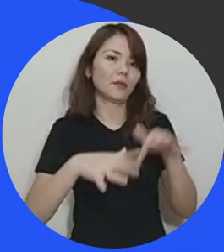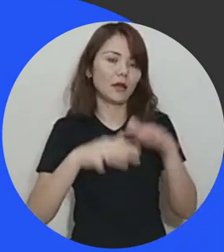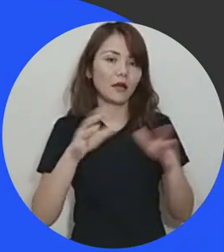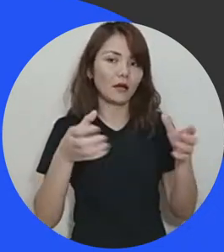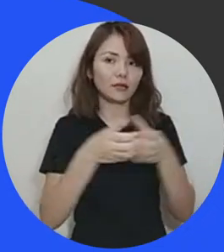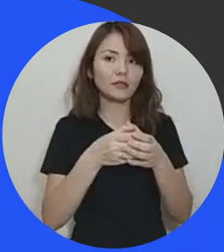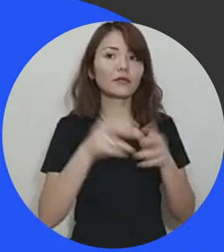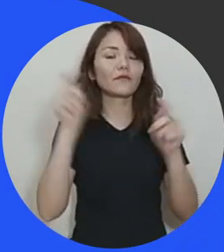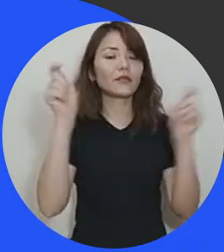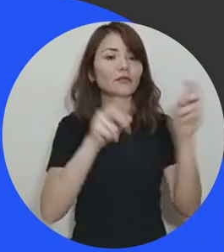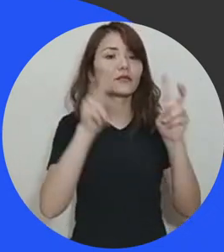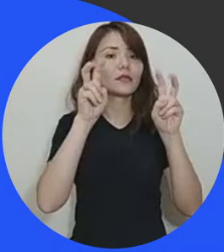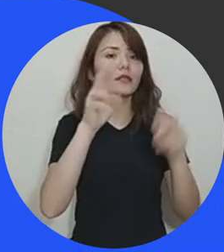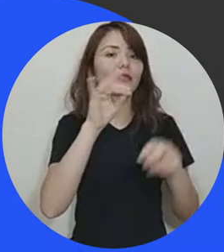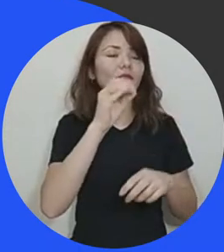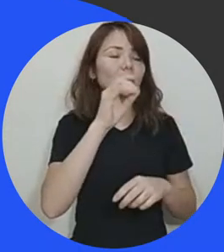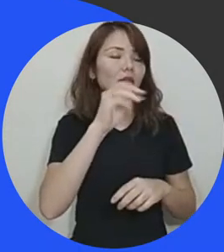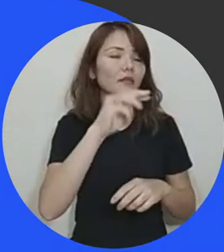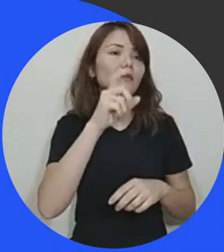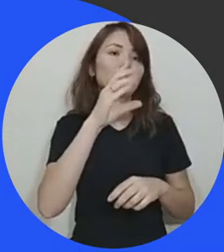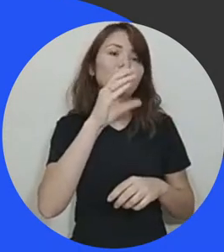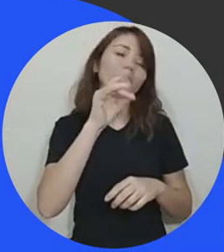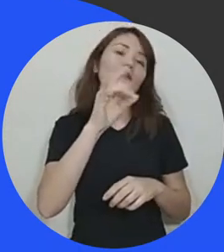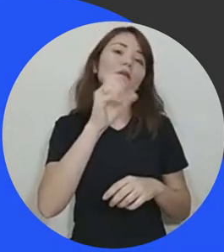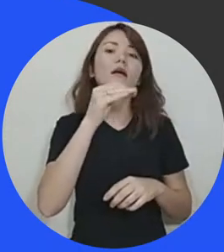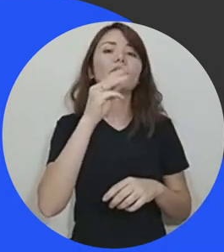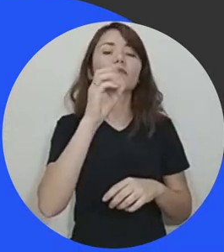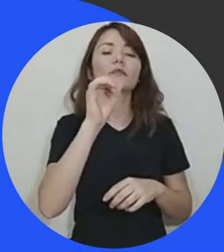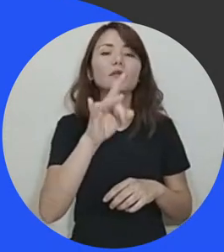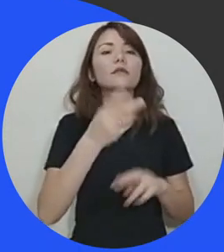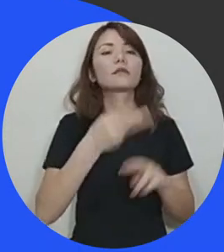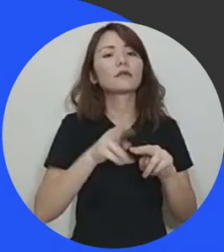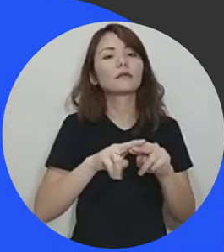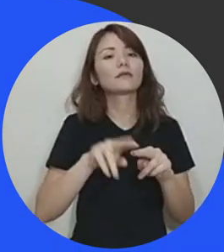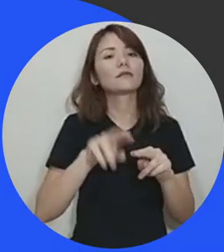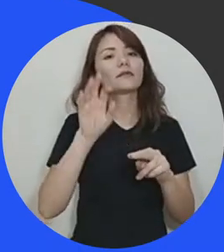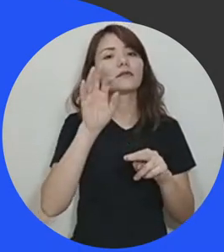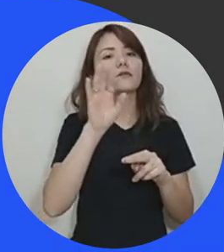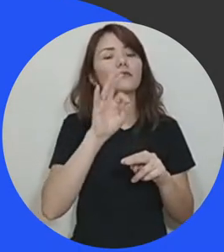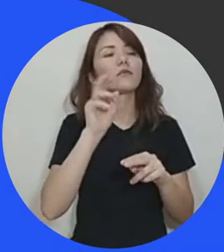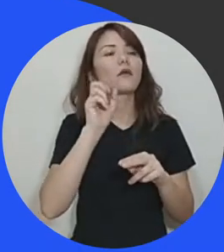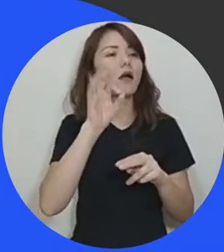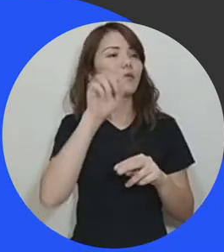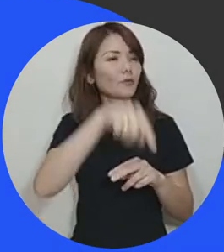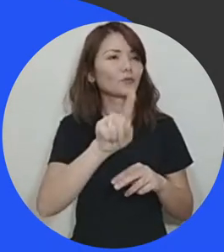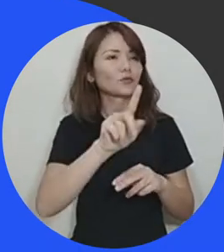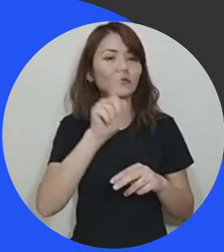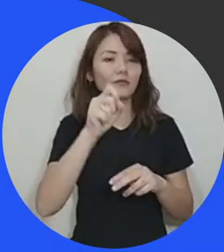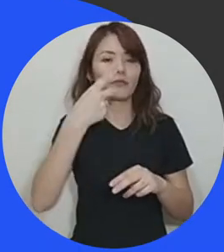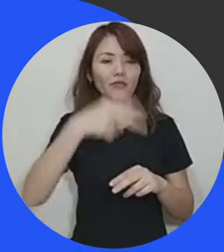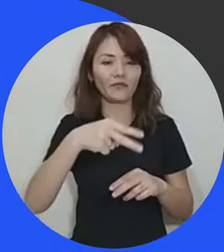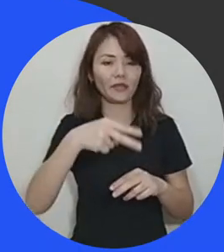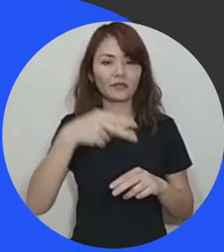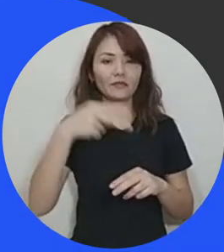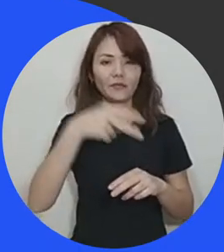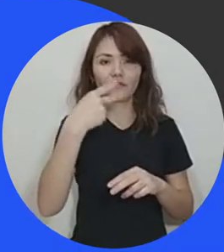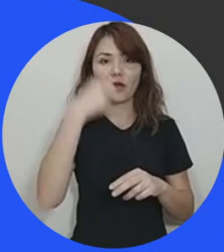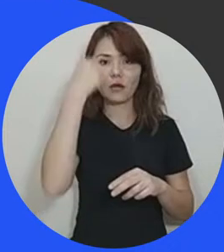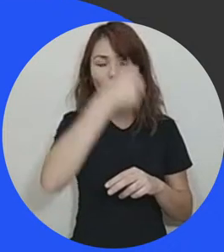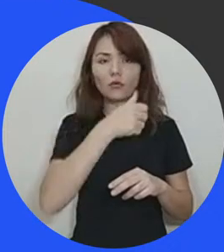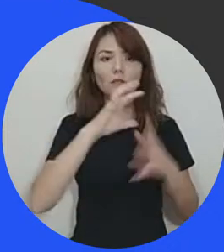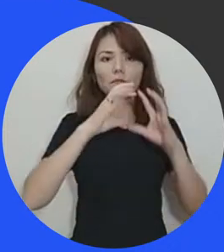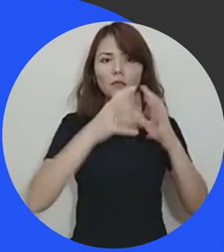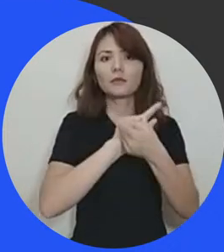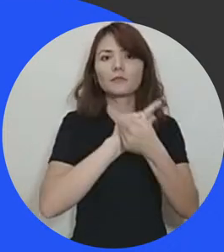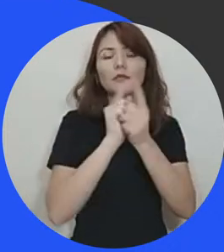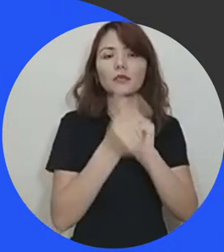Фестиваль называется Different Ever After. Он о том, как поменялся сильно за 2020 год наш мир и